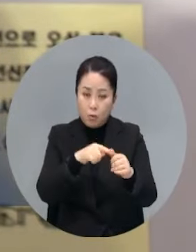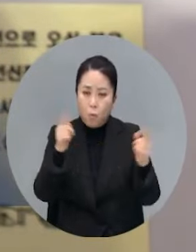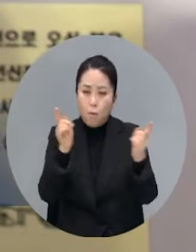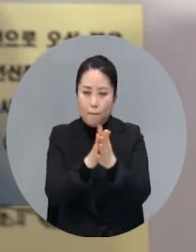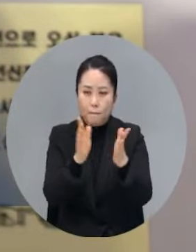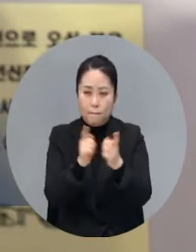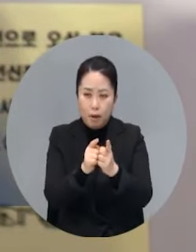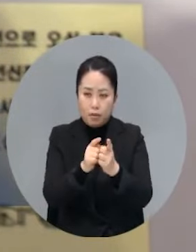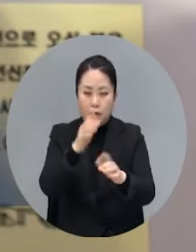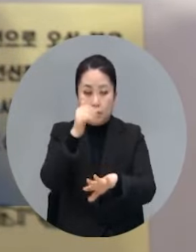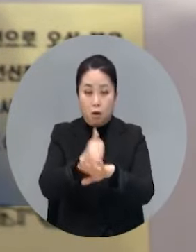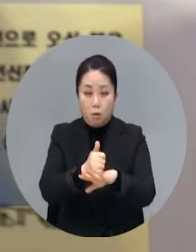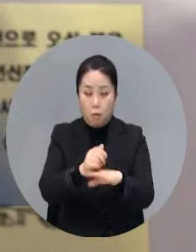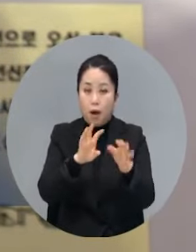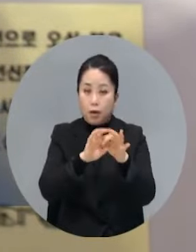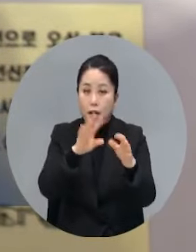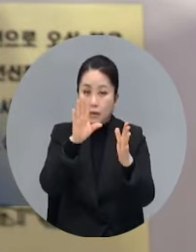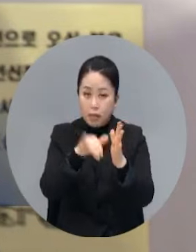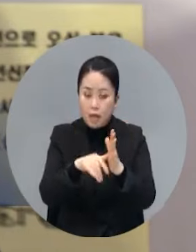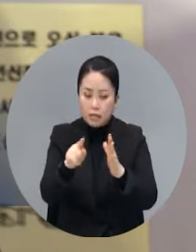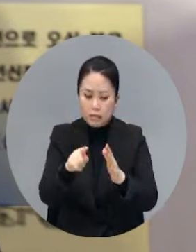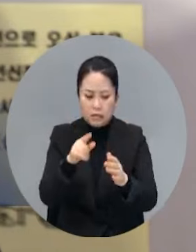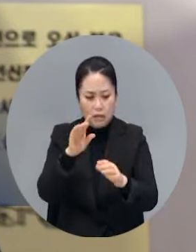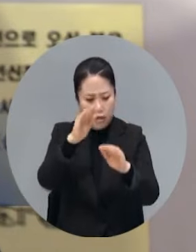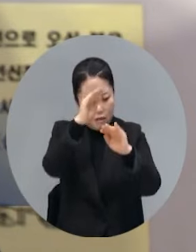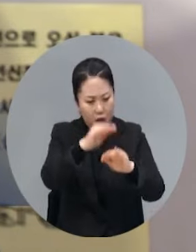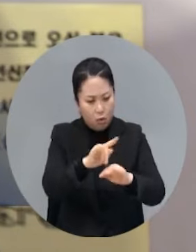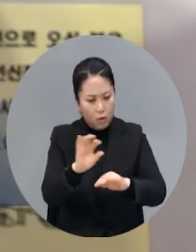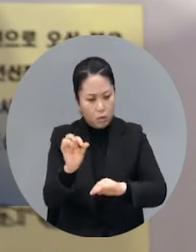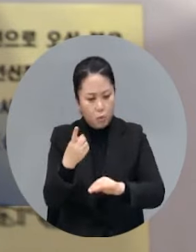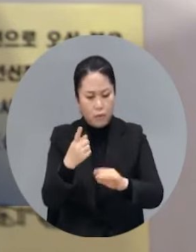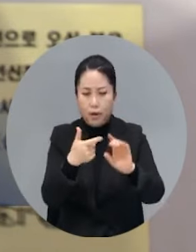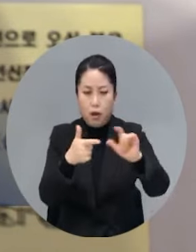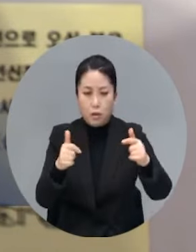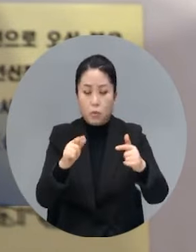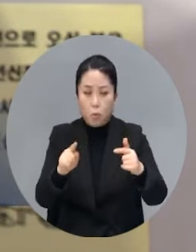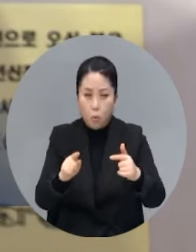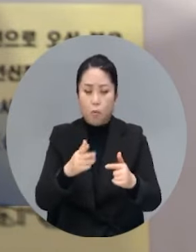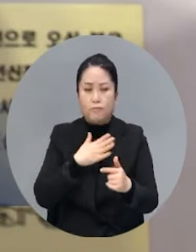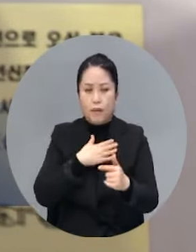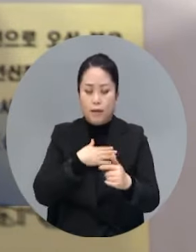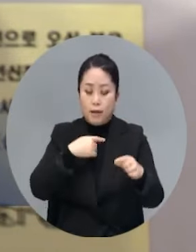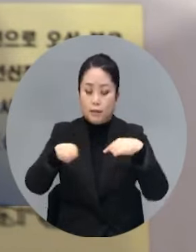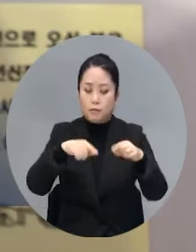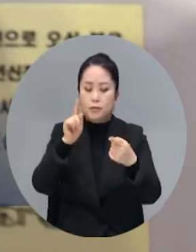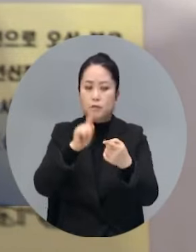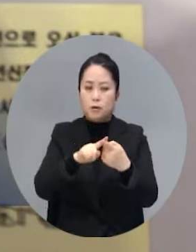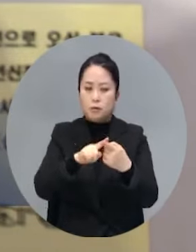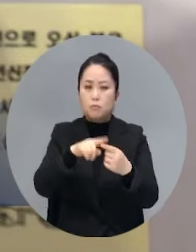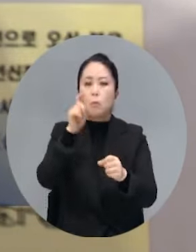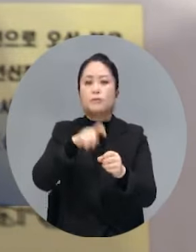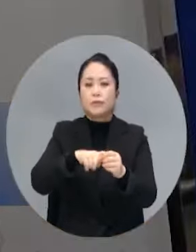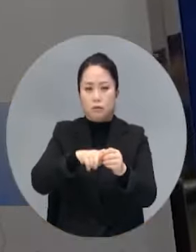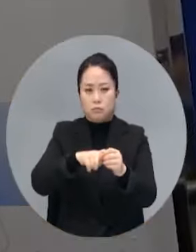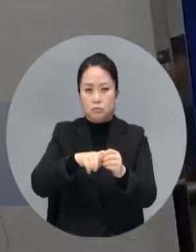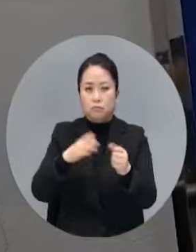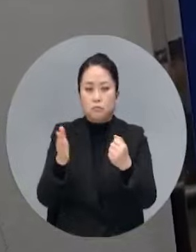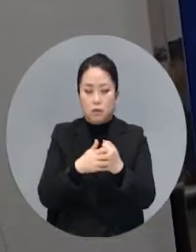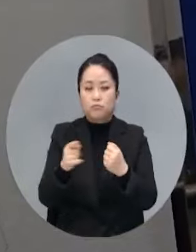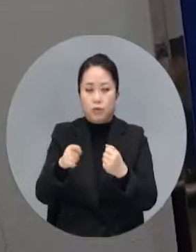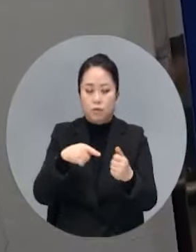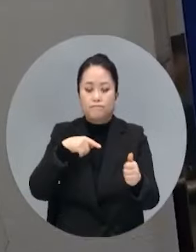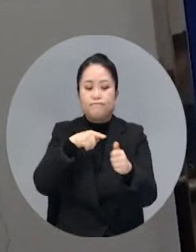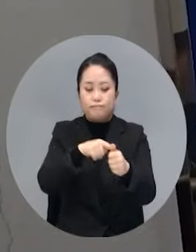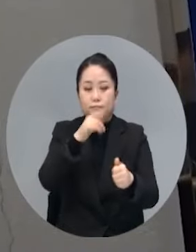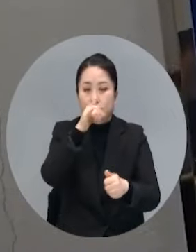동기로 범행을 한 게 아니고 본인의 정치적인 이 순수한 본인의 정치적 명분에 기해서 한 행동이다.